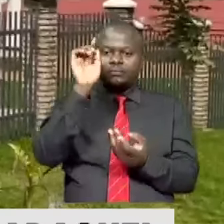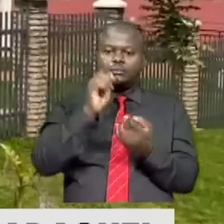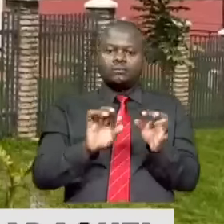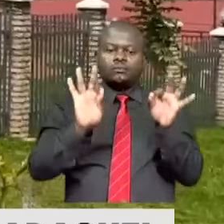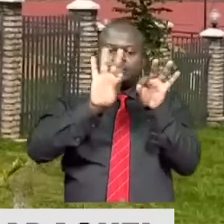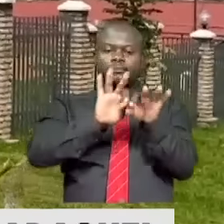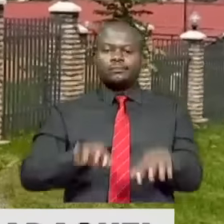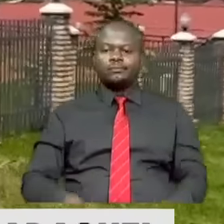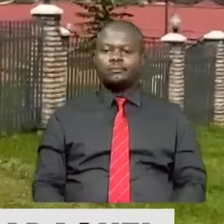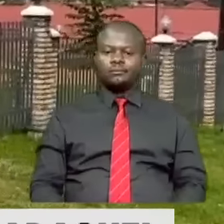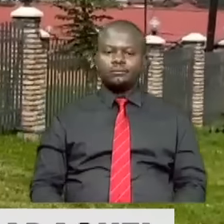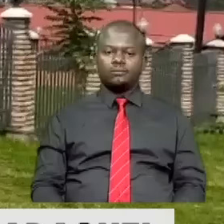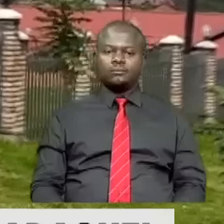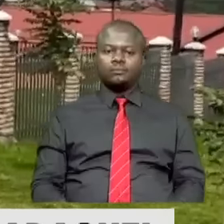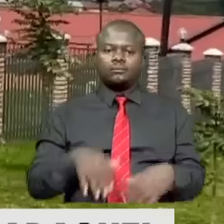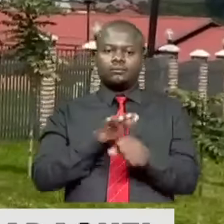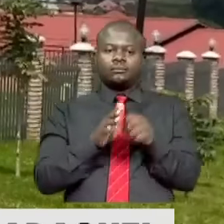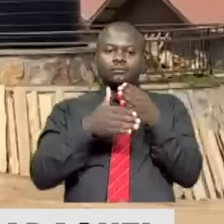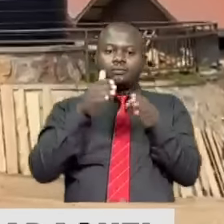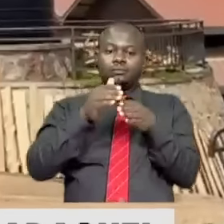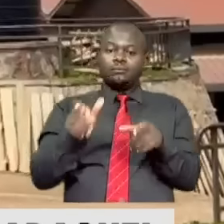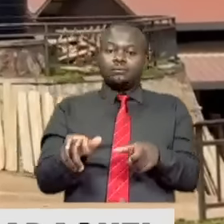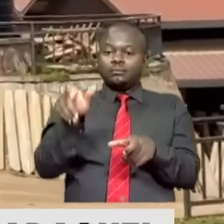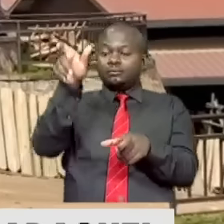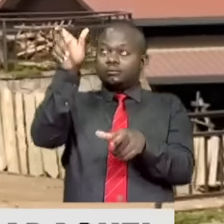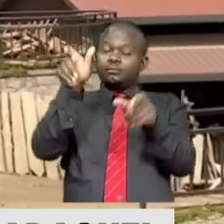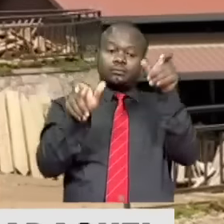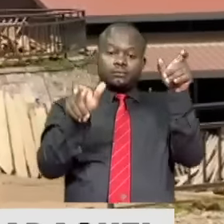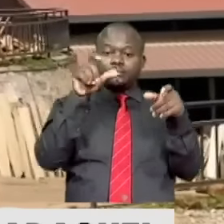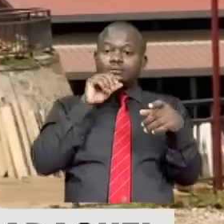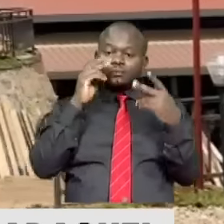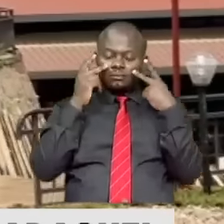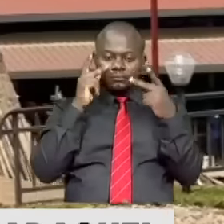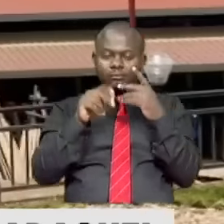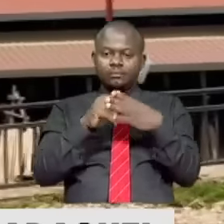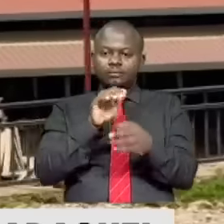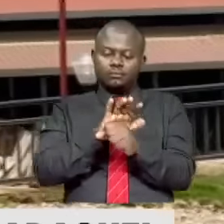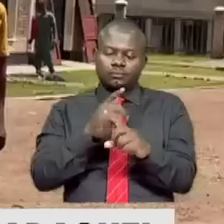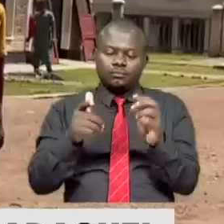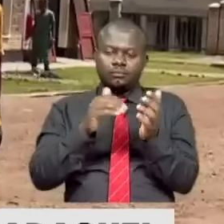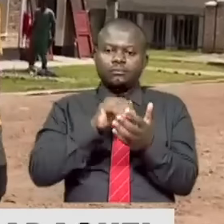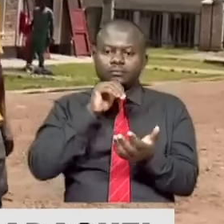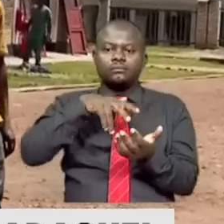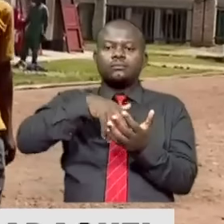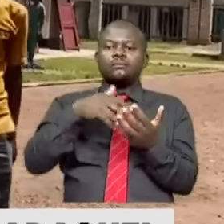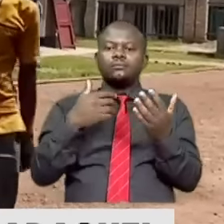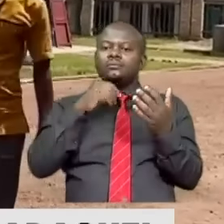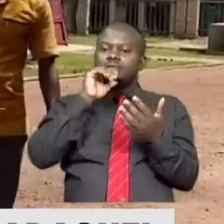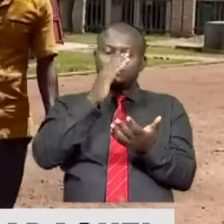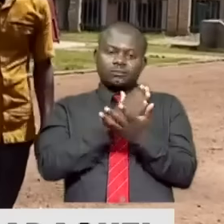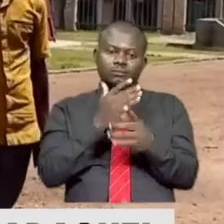ibiciro. Cyane cyane inyubako ya etaje ntarabonamo abantu benshi, ariko ntabwo duhagaze twahagaritse,